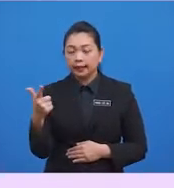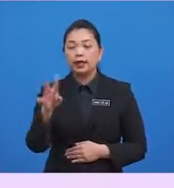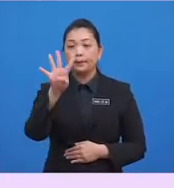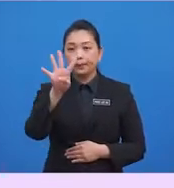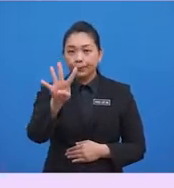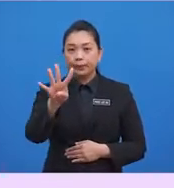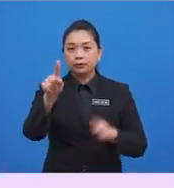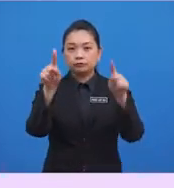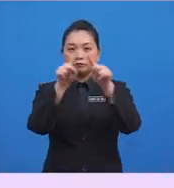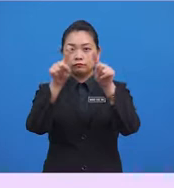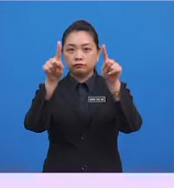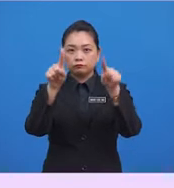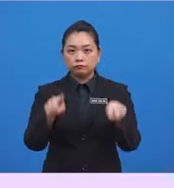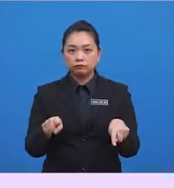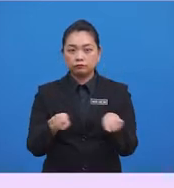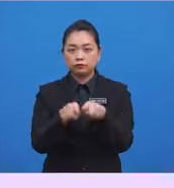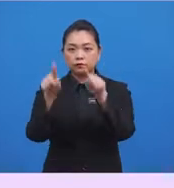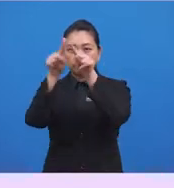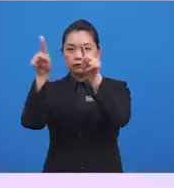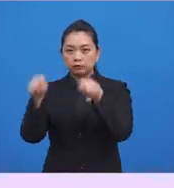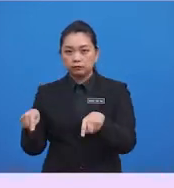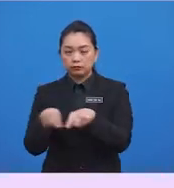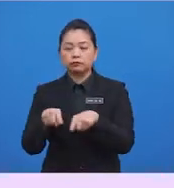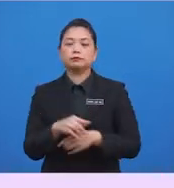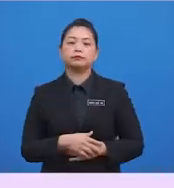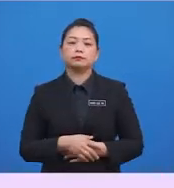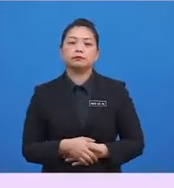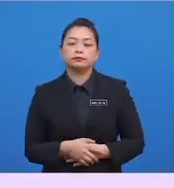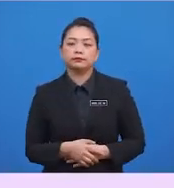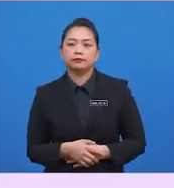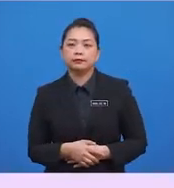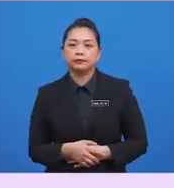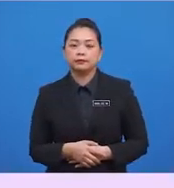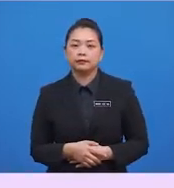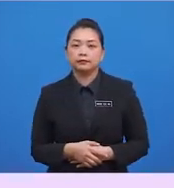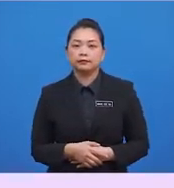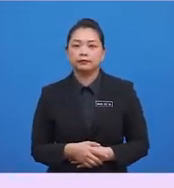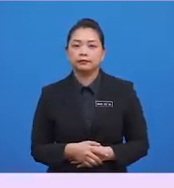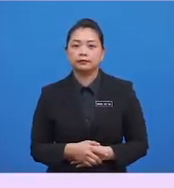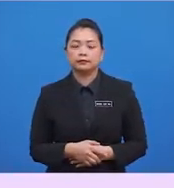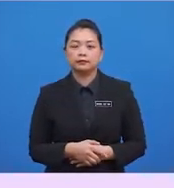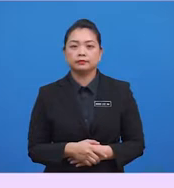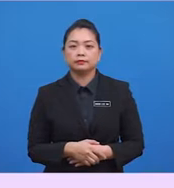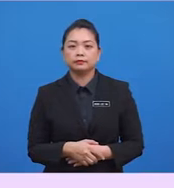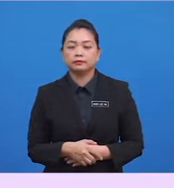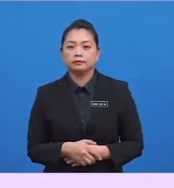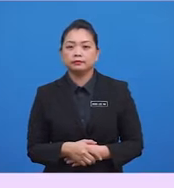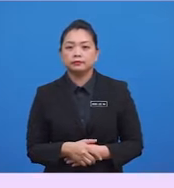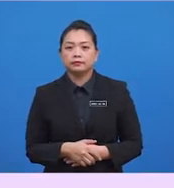permukaan lagi terdiri daripada segi 4 tepat. Mari kita lihat contoh